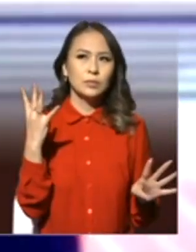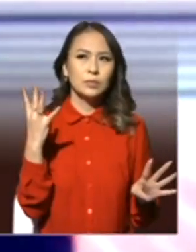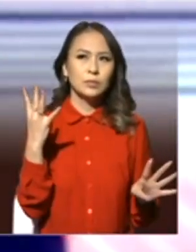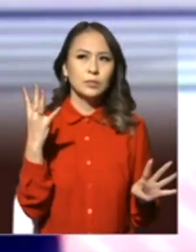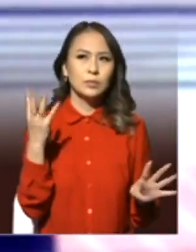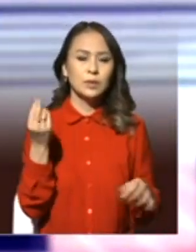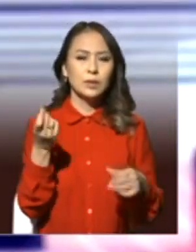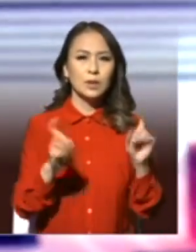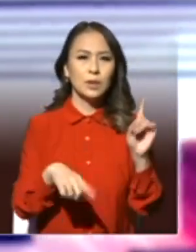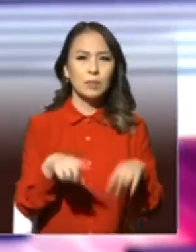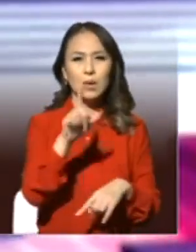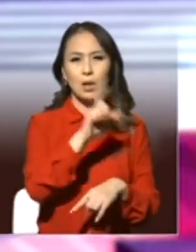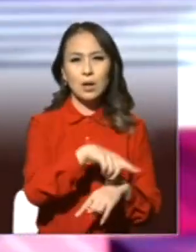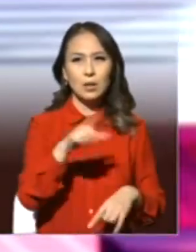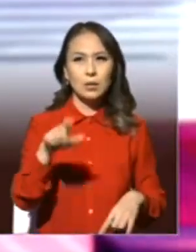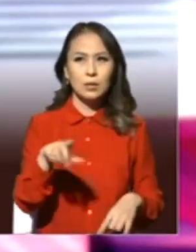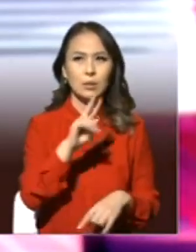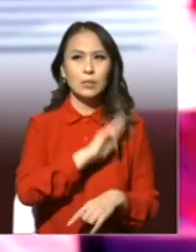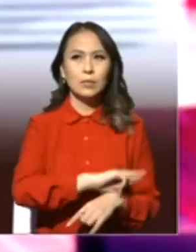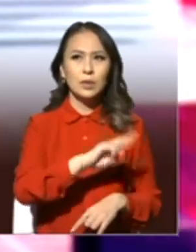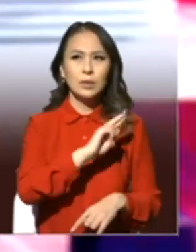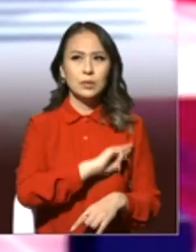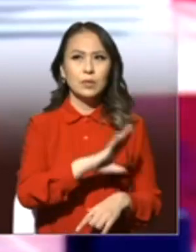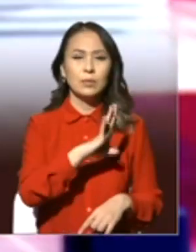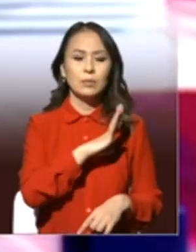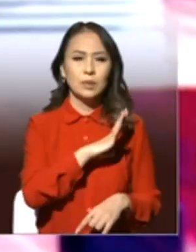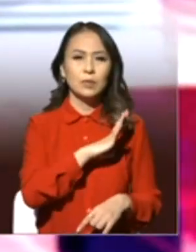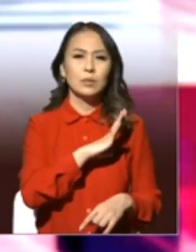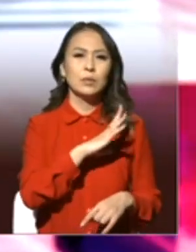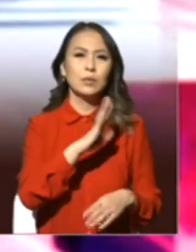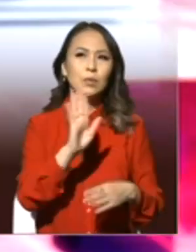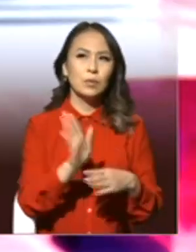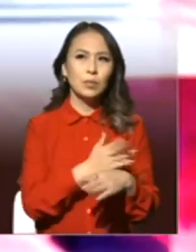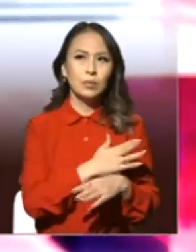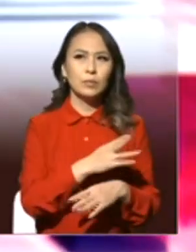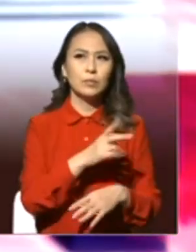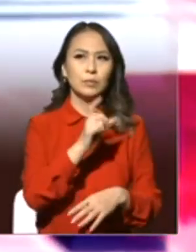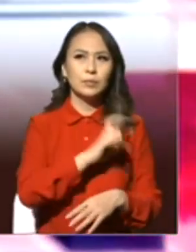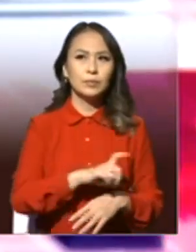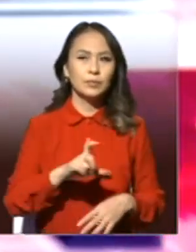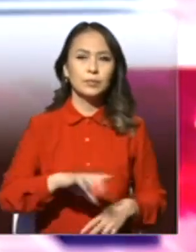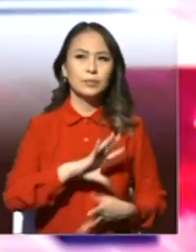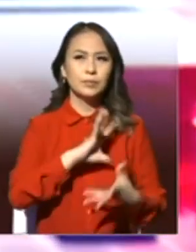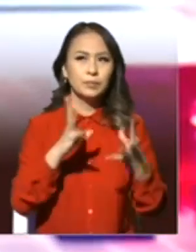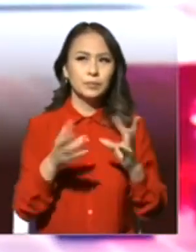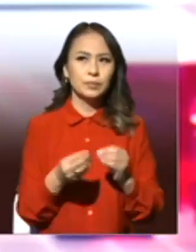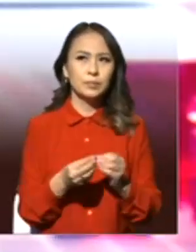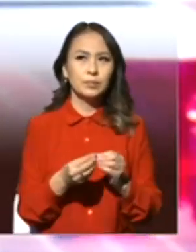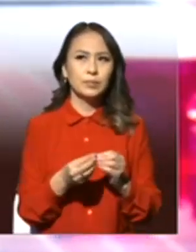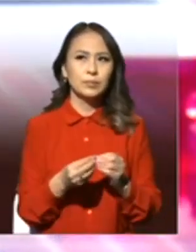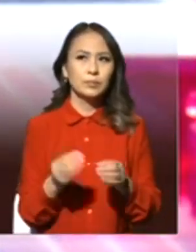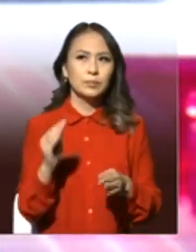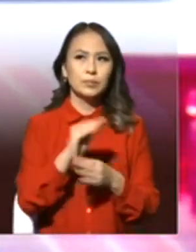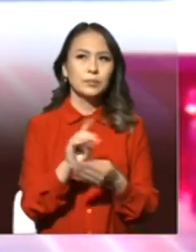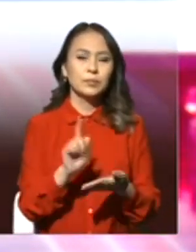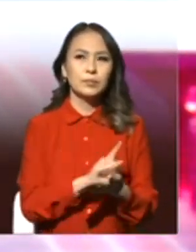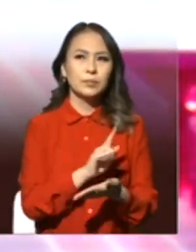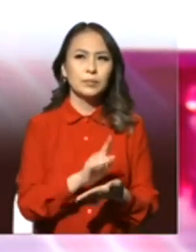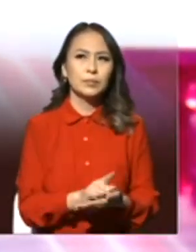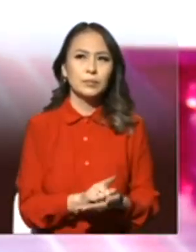кейбір лауазымды қызметкерлер қызметмен қош айтысса, кейбіреулері құзырлы қызметке, лауазымды қызметке тағайындалып жатыр